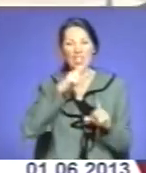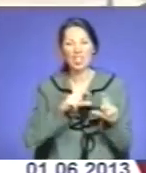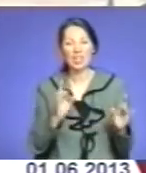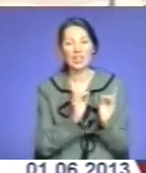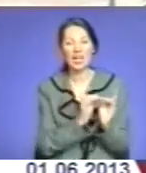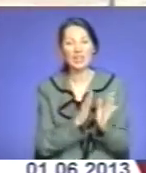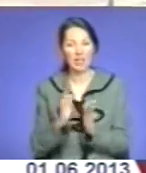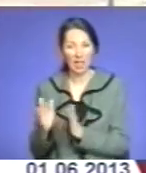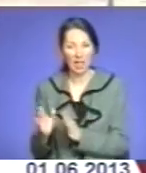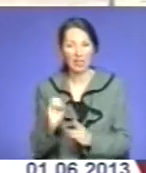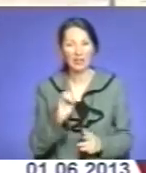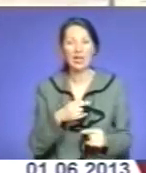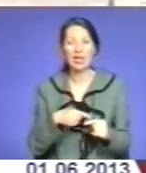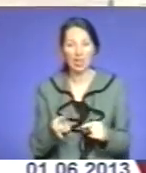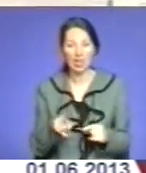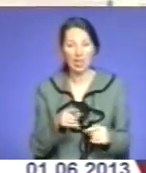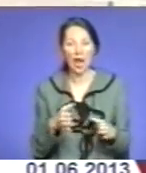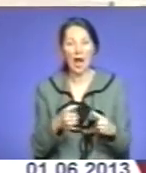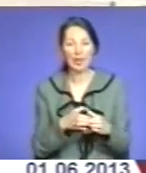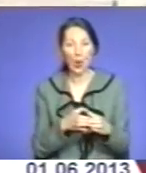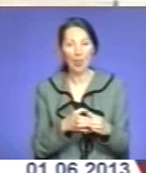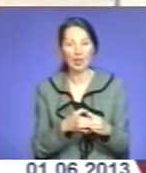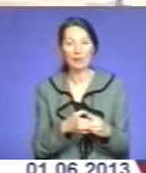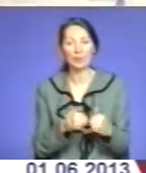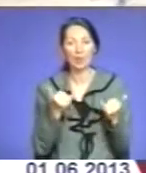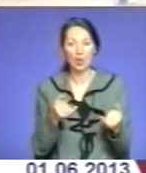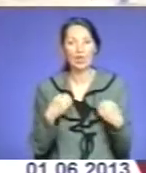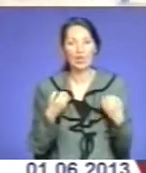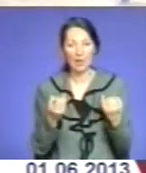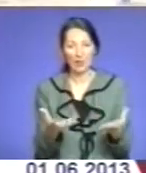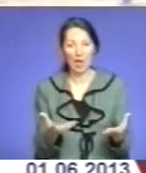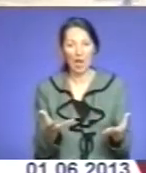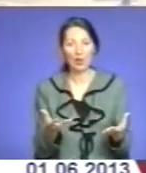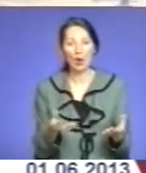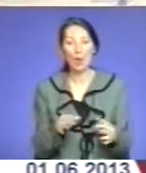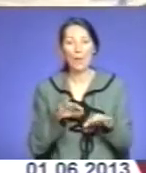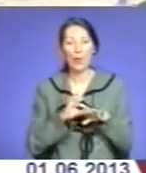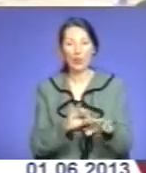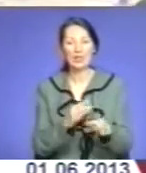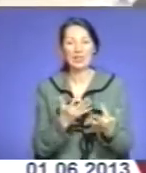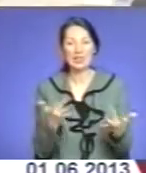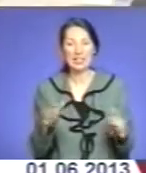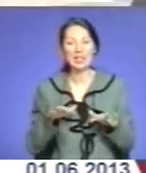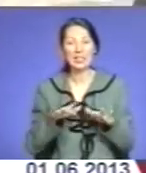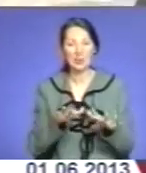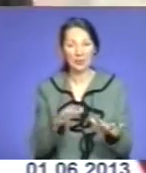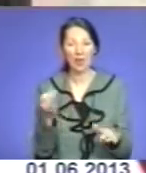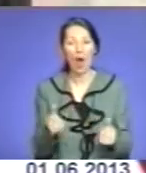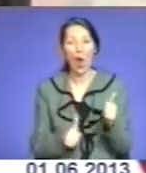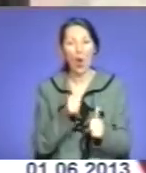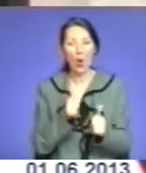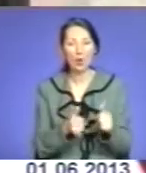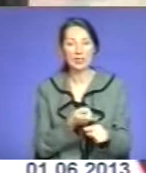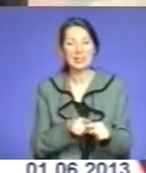шкіл-інтернатів і інші категорії. Сьогодні, звичайно, тут проведено цілий ряд цікавих заходів, цілий ряд конкурсів. Це